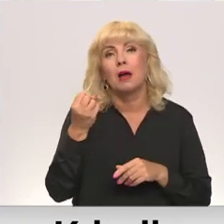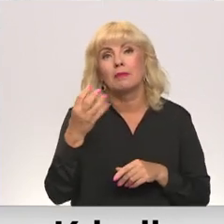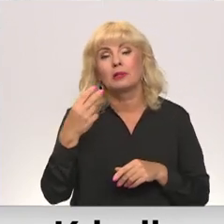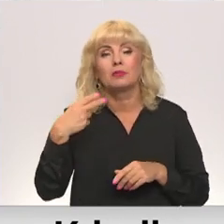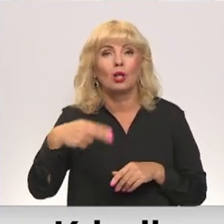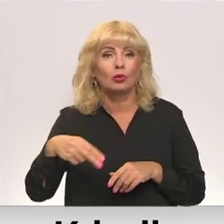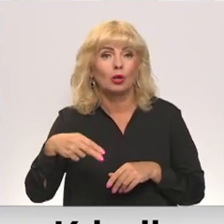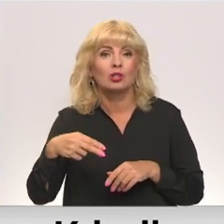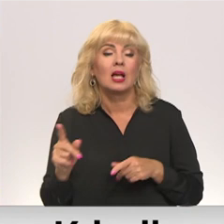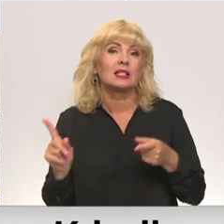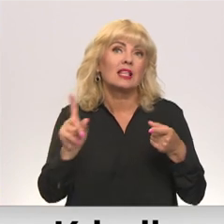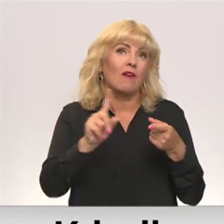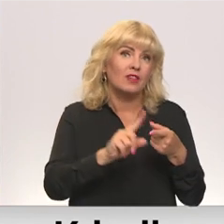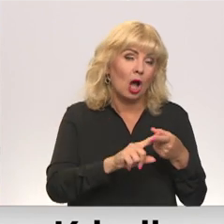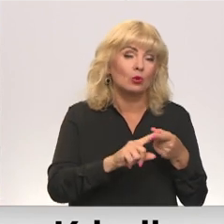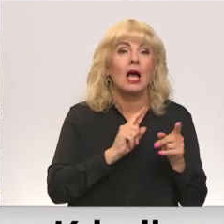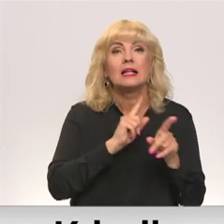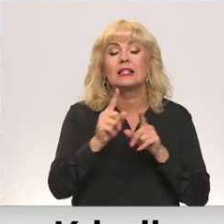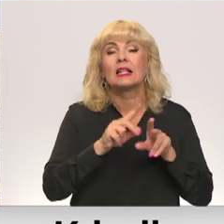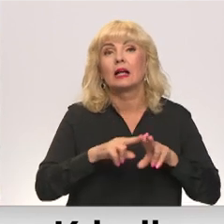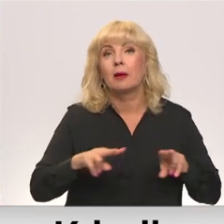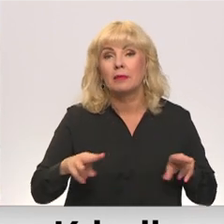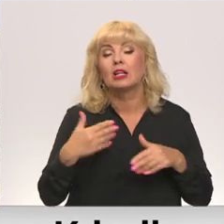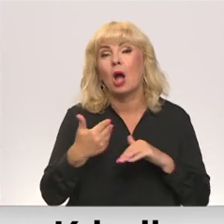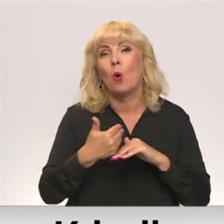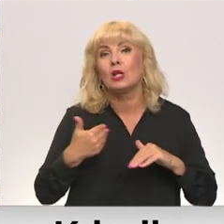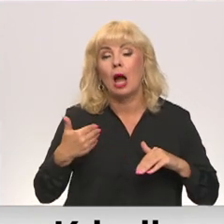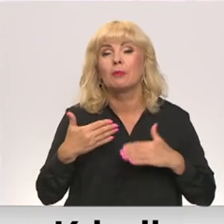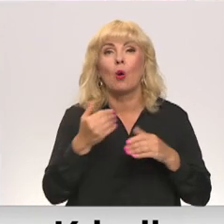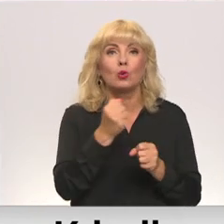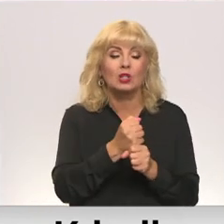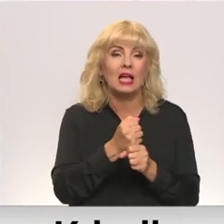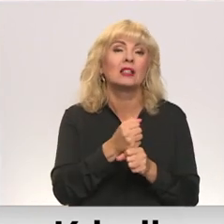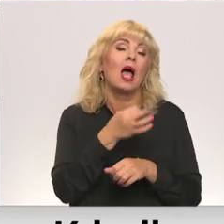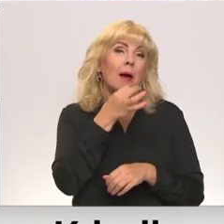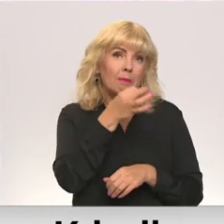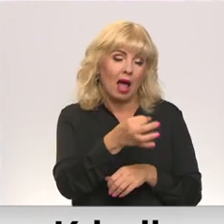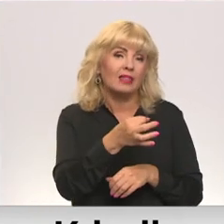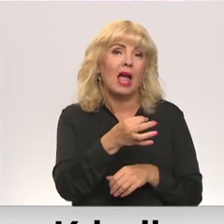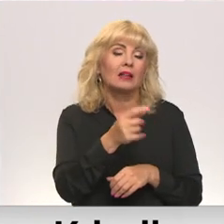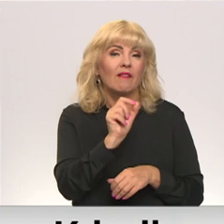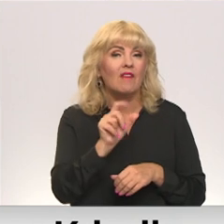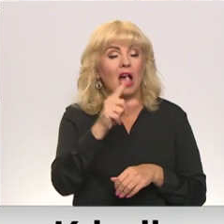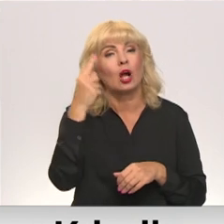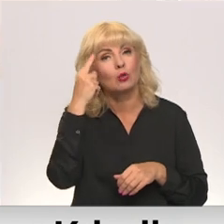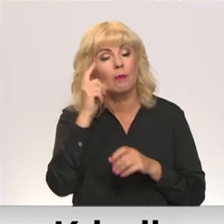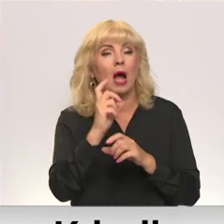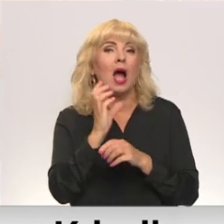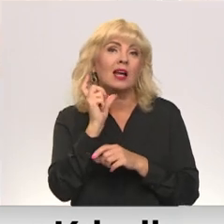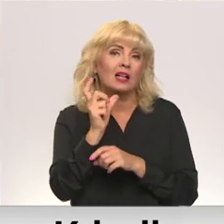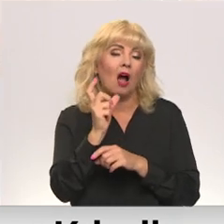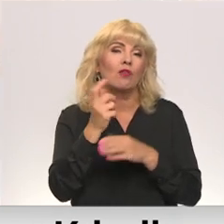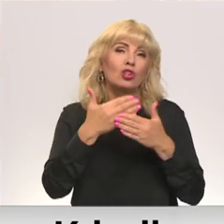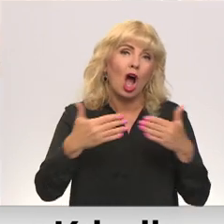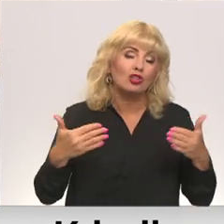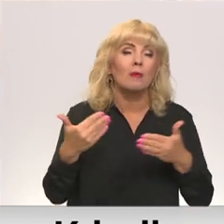14, 17 savienosies. Satiksmes ministrija jau iepriekš ostu stividoriem ieteikusi pastiprināt domāt par kravu dažādošanu,